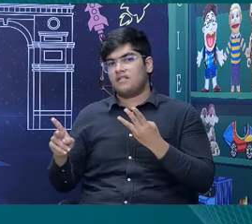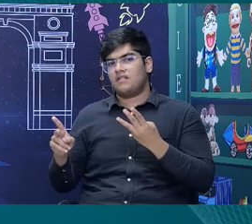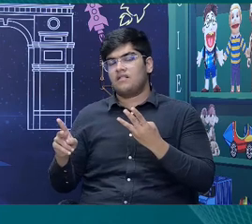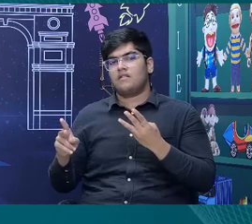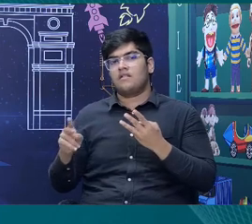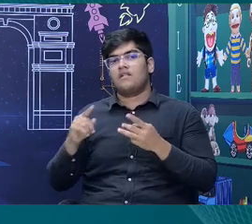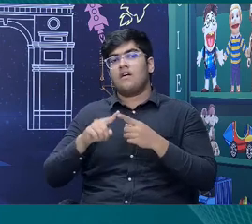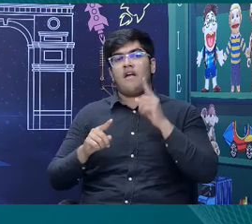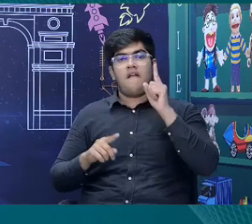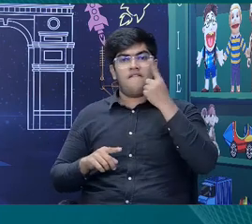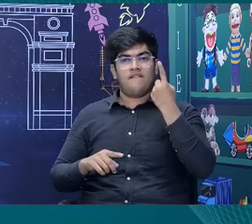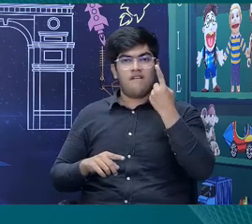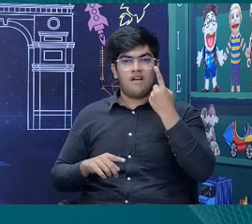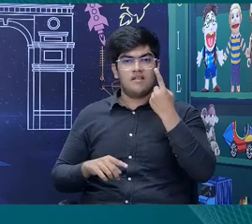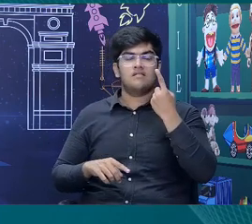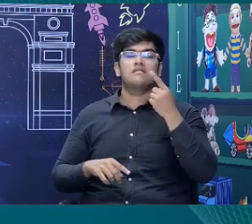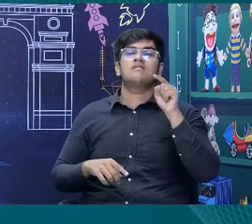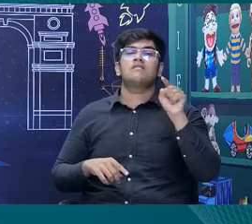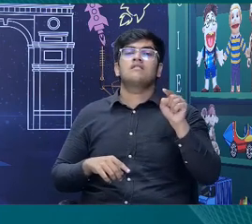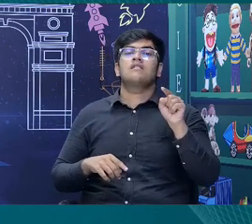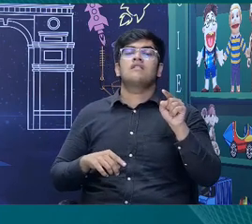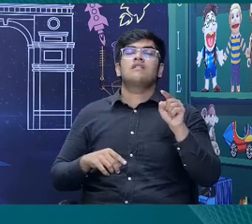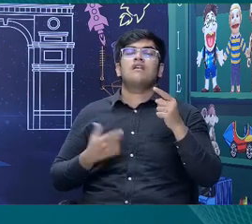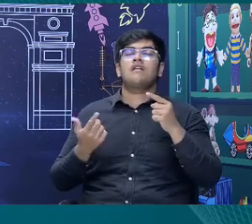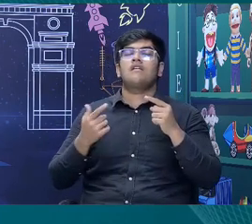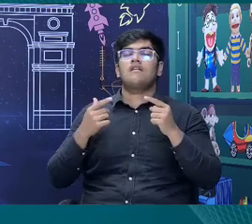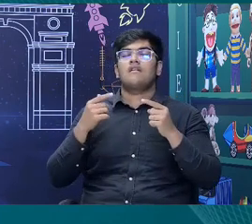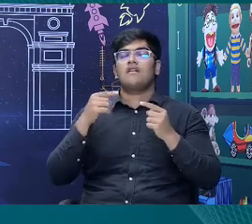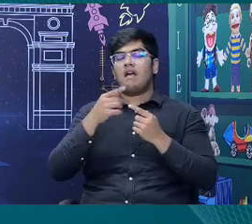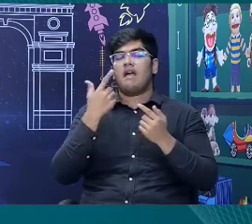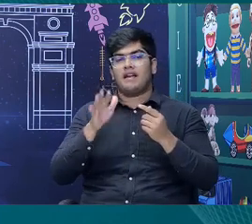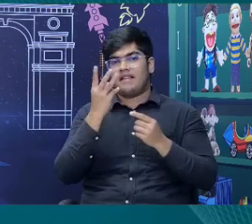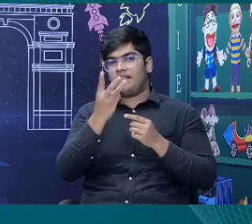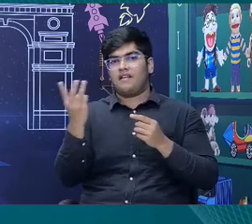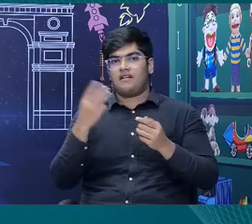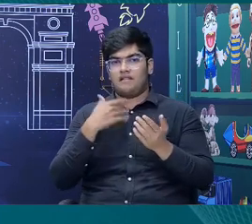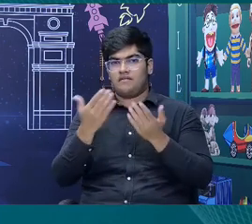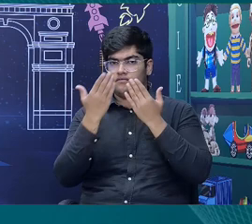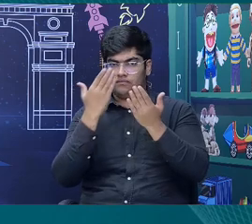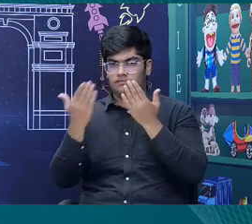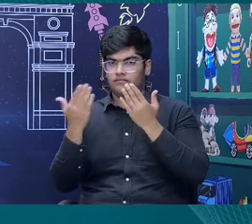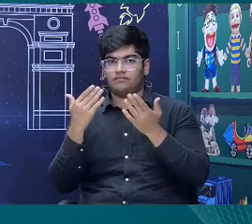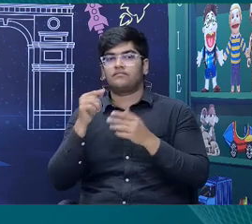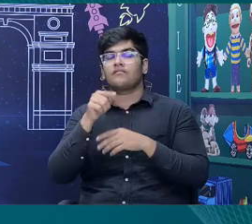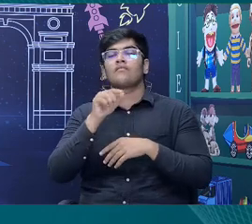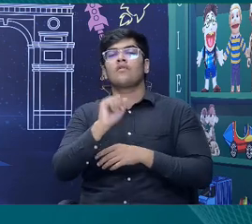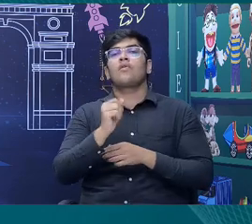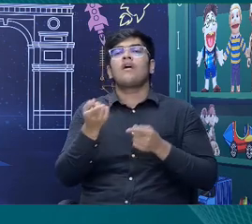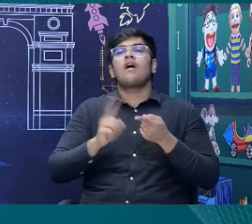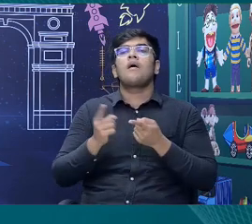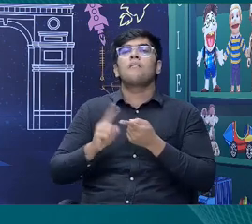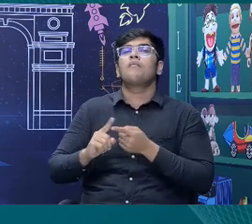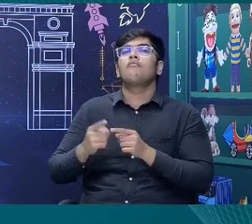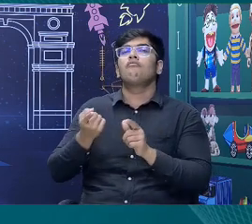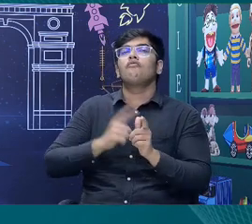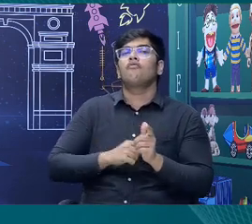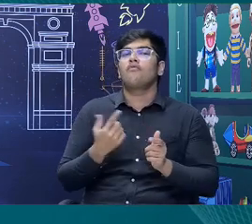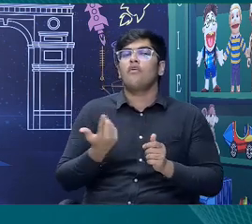थेरेपी की जब हम बात करते हैं या बिहेवियर तीनों का जब हम कंपैरिजन करते हैं तो तीनों के कॉसेस क्या है कि क्यों वो